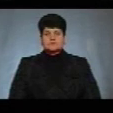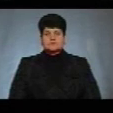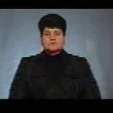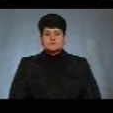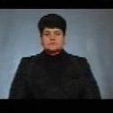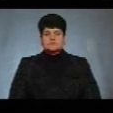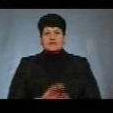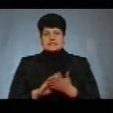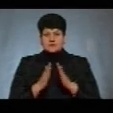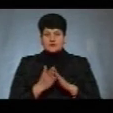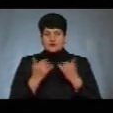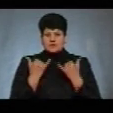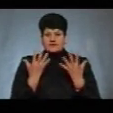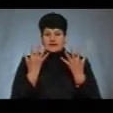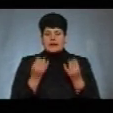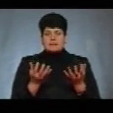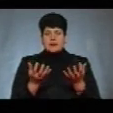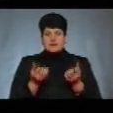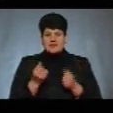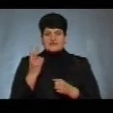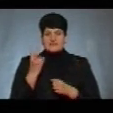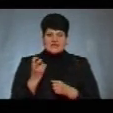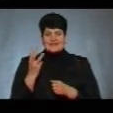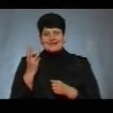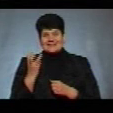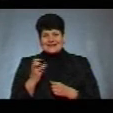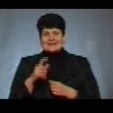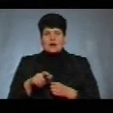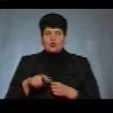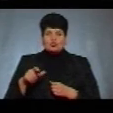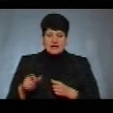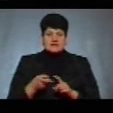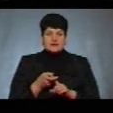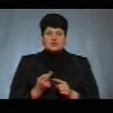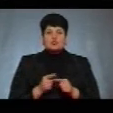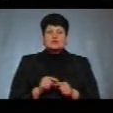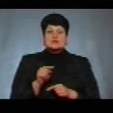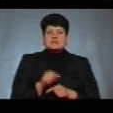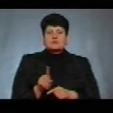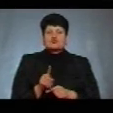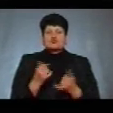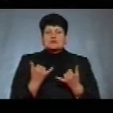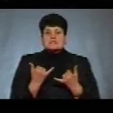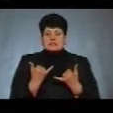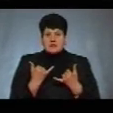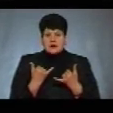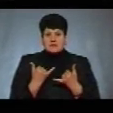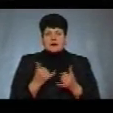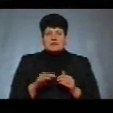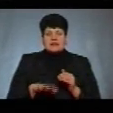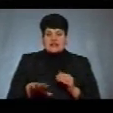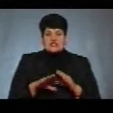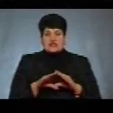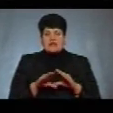Станом на сьогодні ми в день приймаємо 200-300 людей через те, що зараз дільничні виборчі